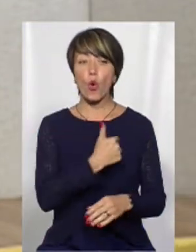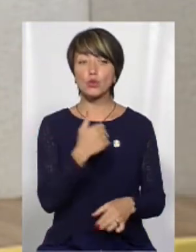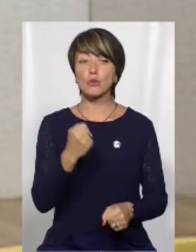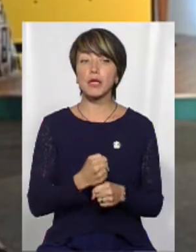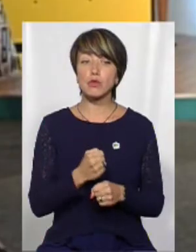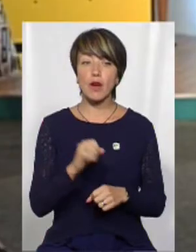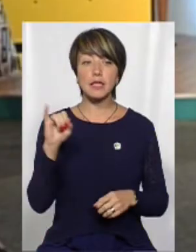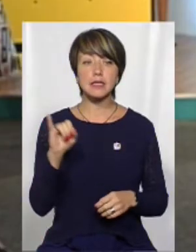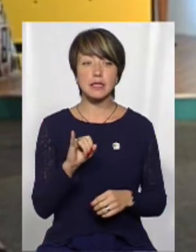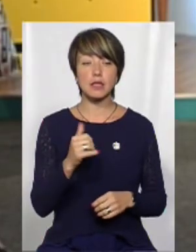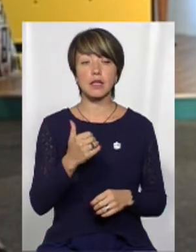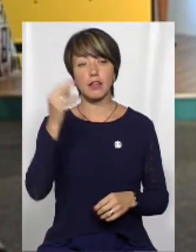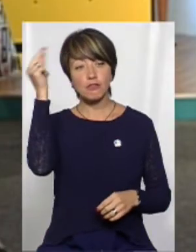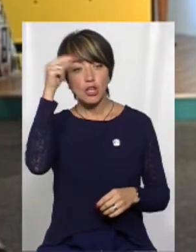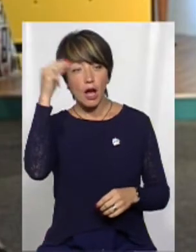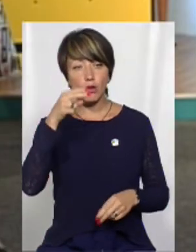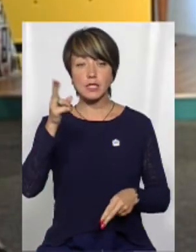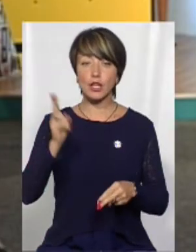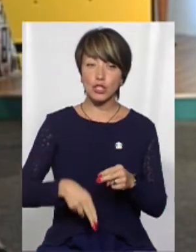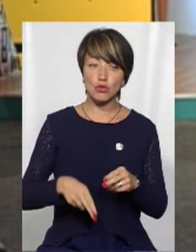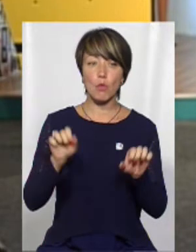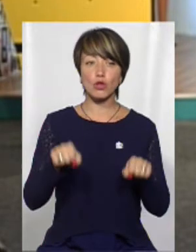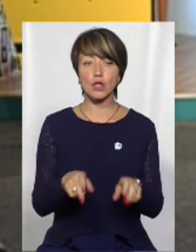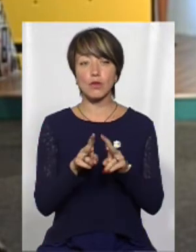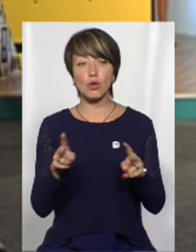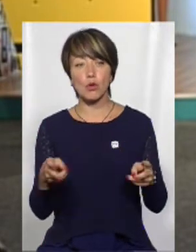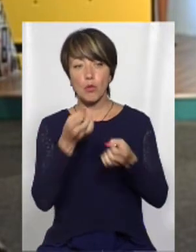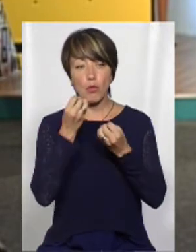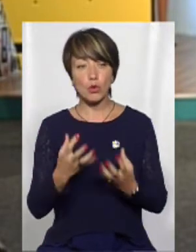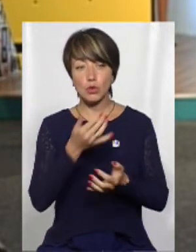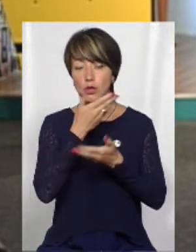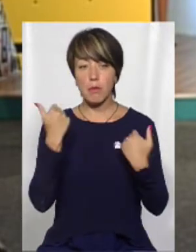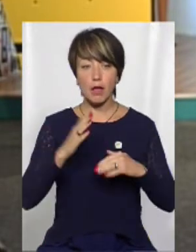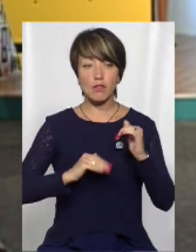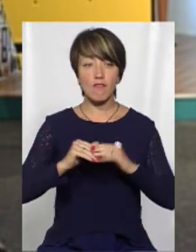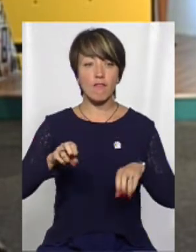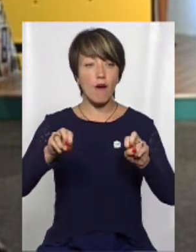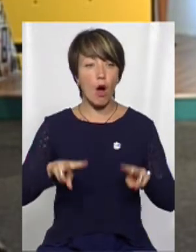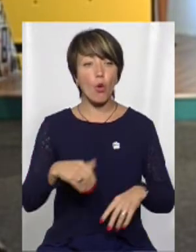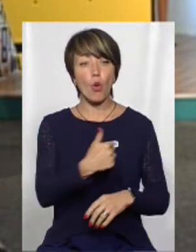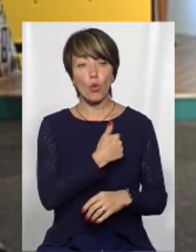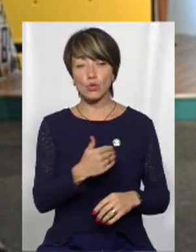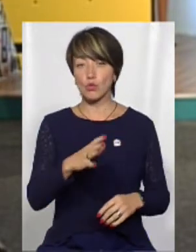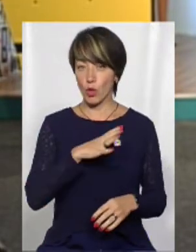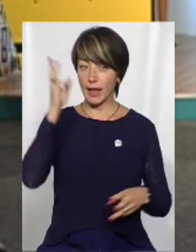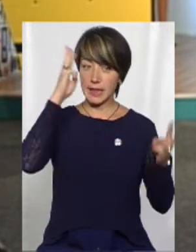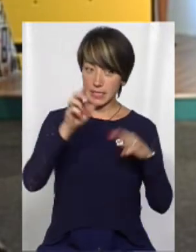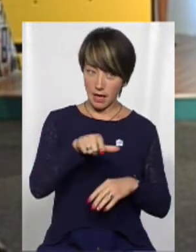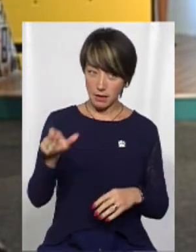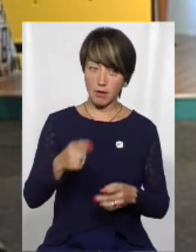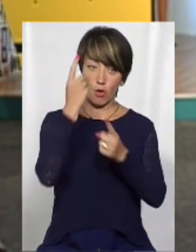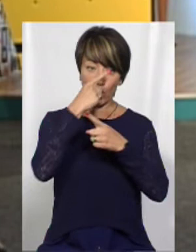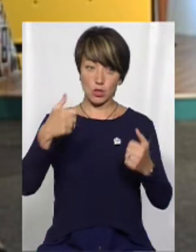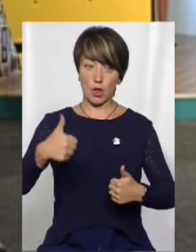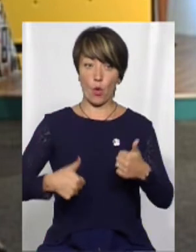працювати, які навчаються, які закінчують, можливо, ті, які просто не мають цього фаху, але хочуть бути дизайнерами. Ми оголосили